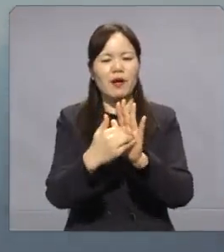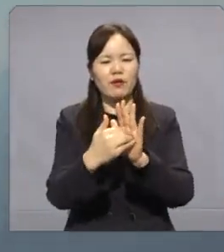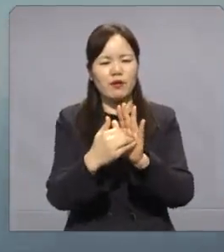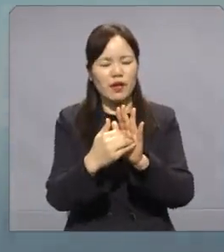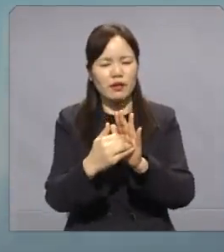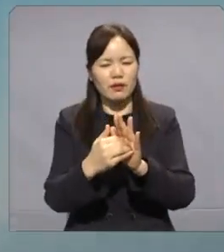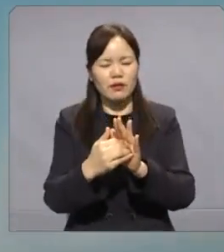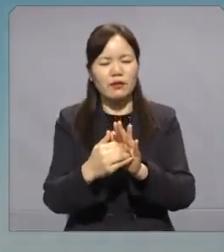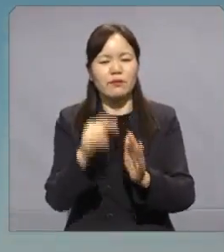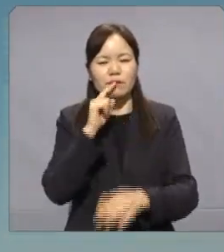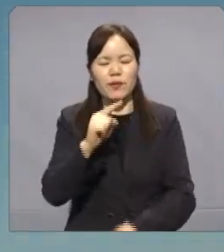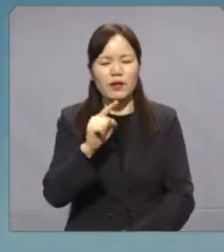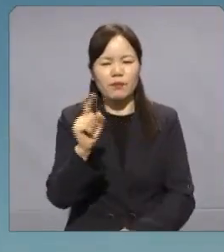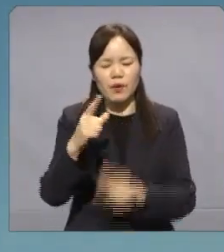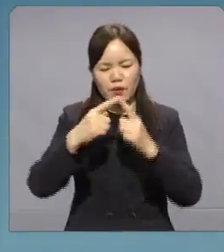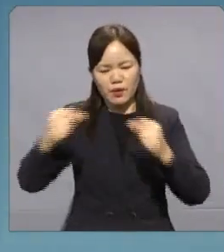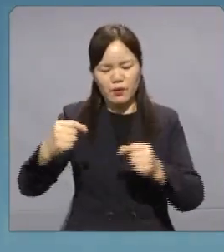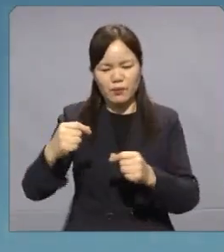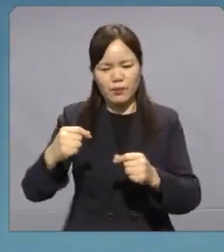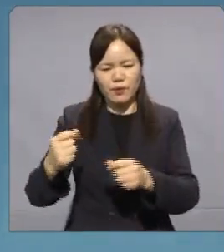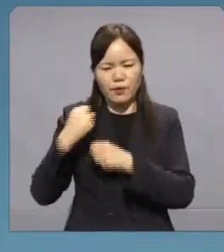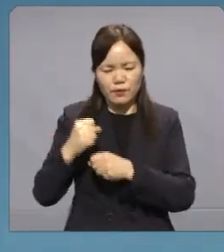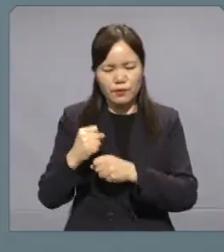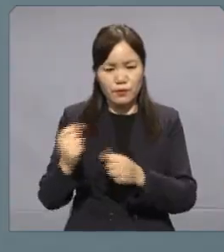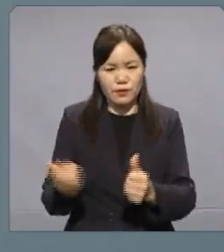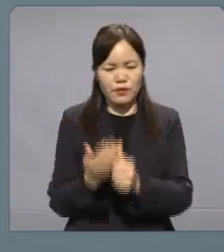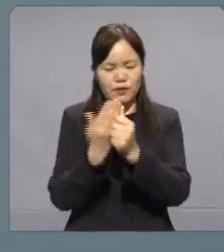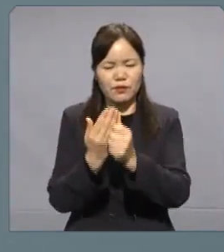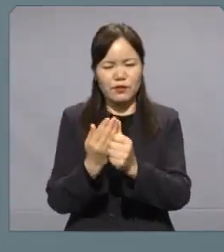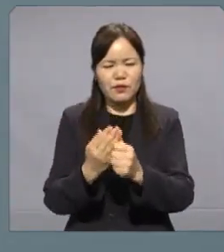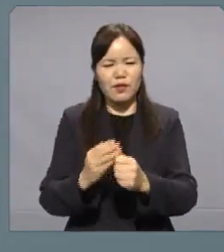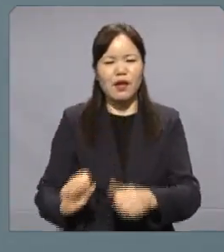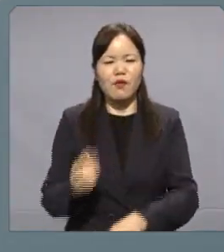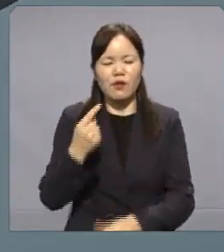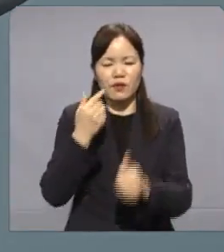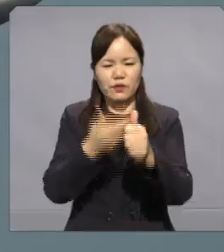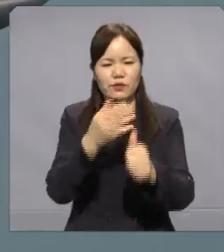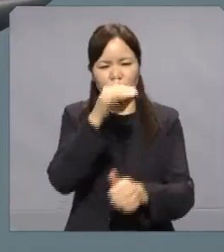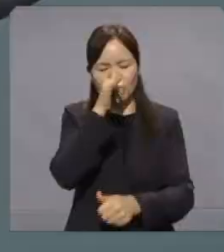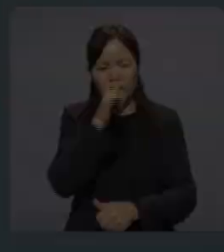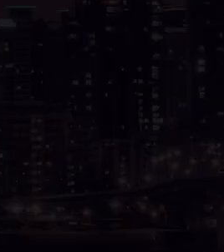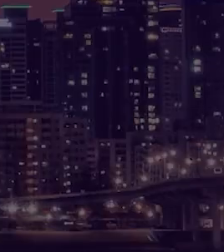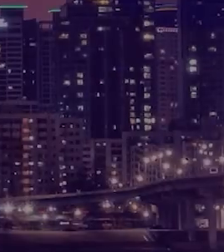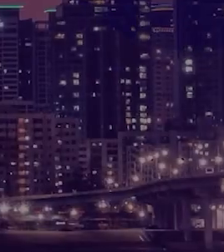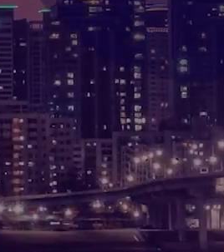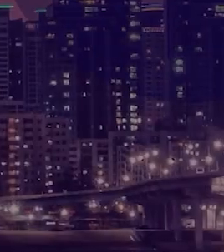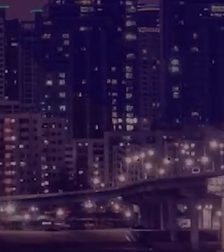능력 정당화에 빌미를 줄 수도 있습니다. OBS 뉴스 갈태웅입니다.